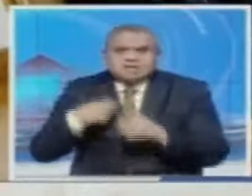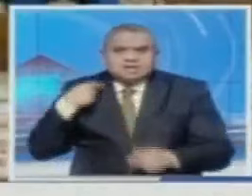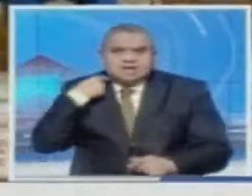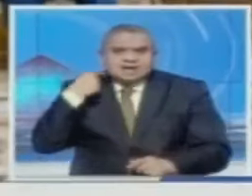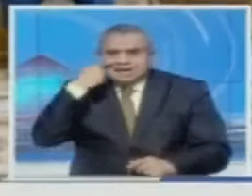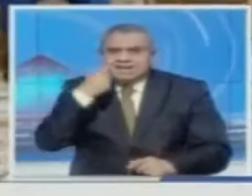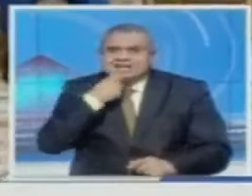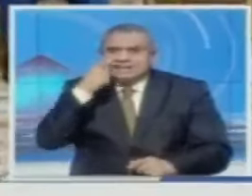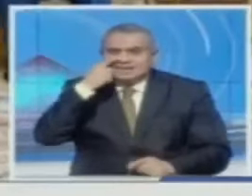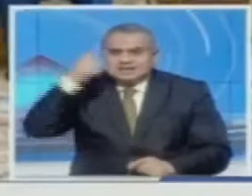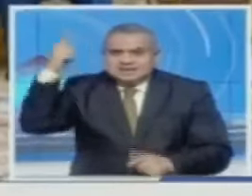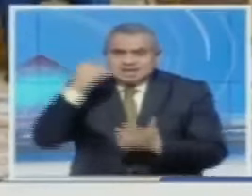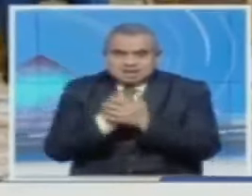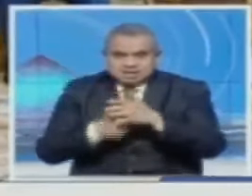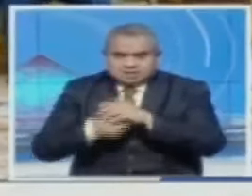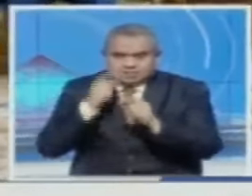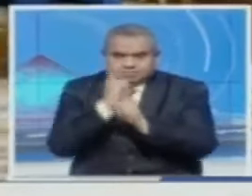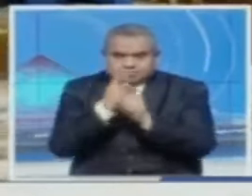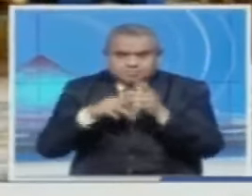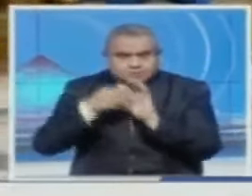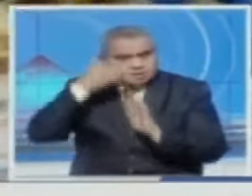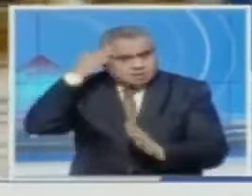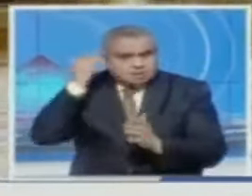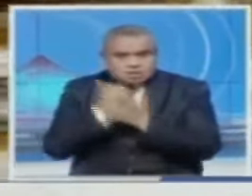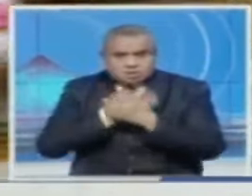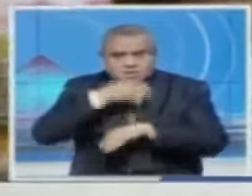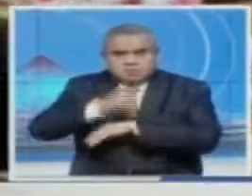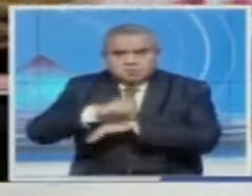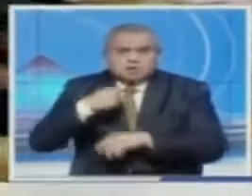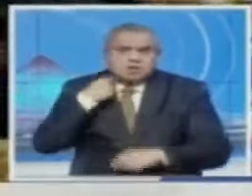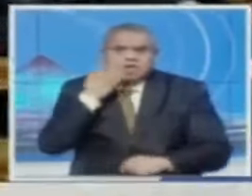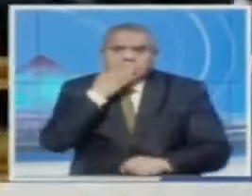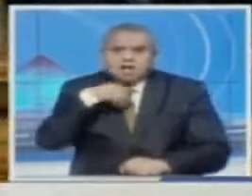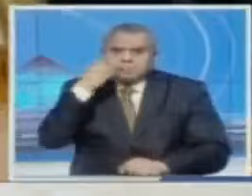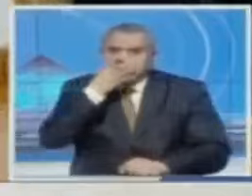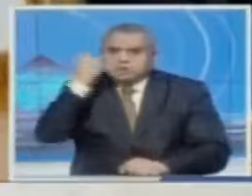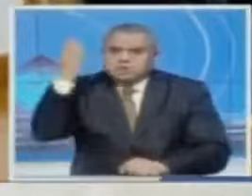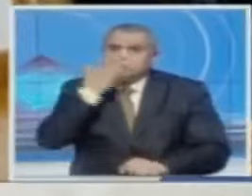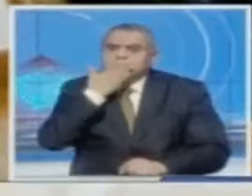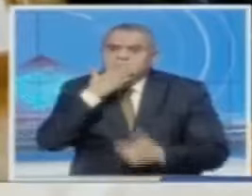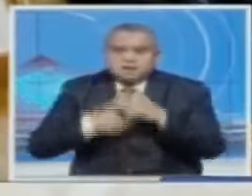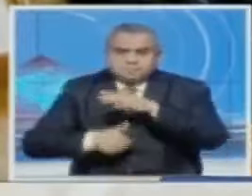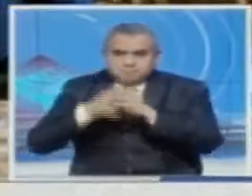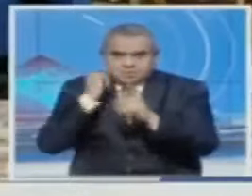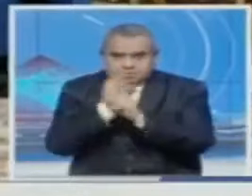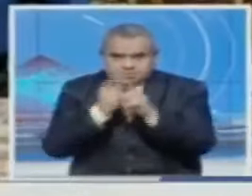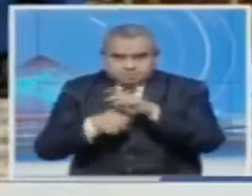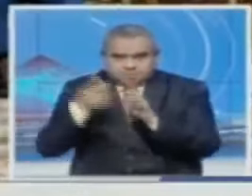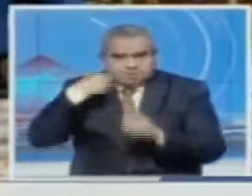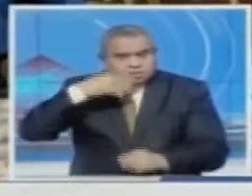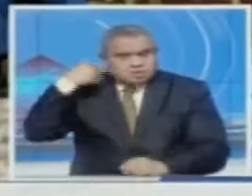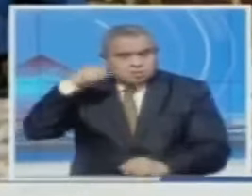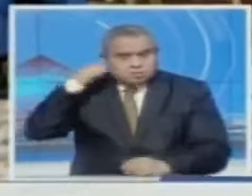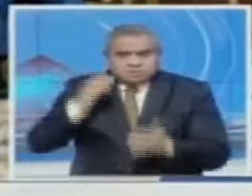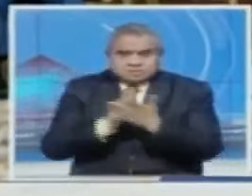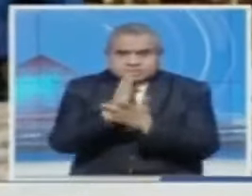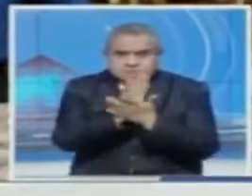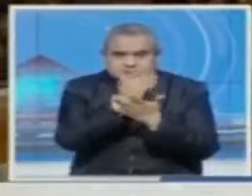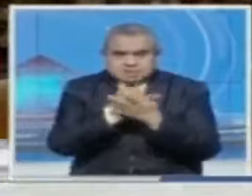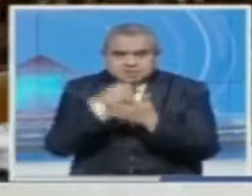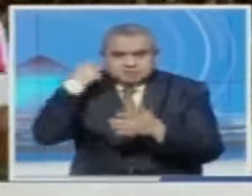الاستوائية، وذلك بحضور المستشار عبد الوهاب عبد الرازق رئيس مجلس الشيوخ والسيد سامح شكري وزير